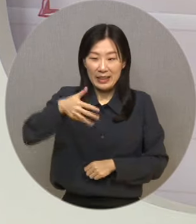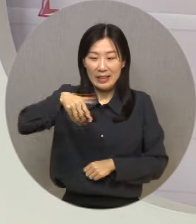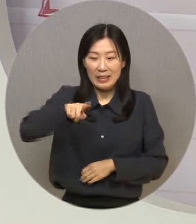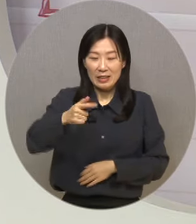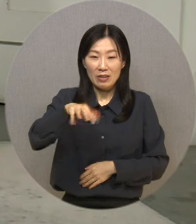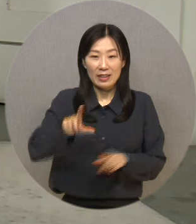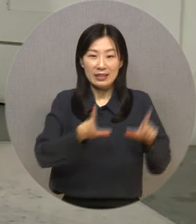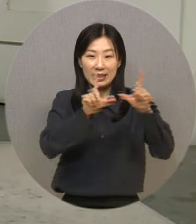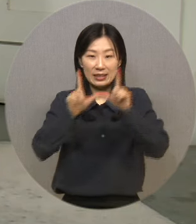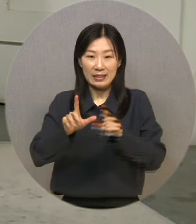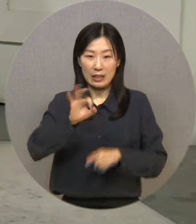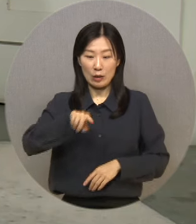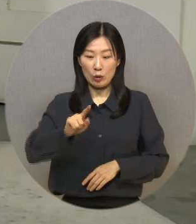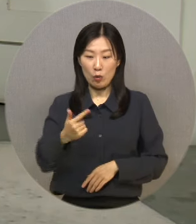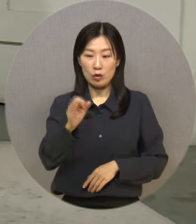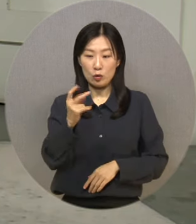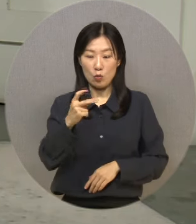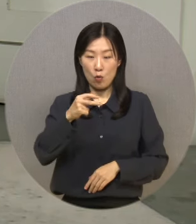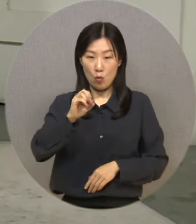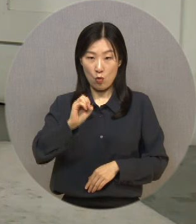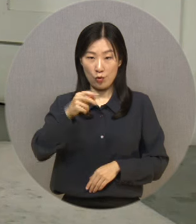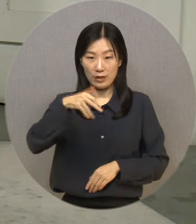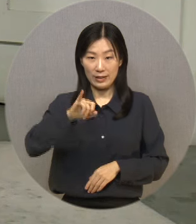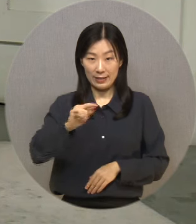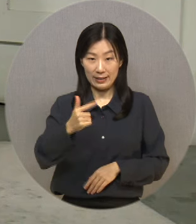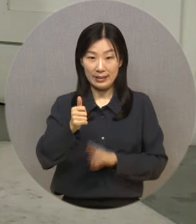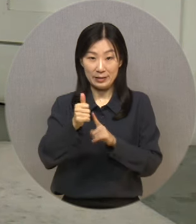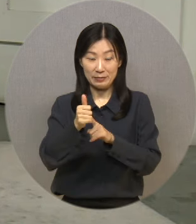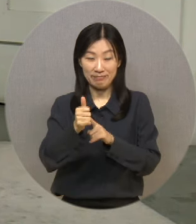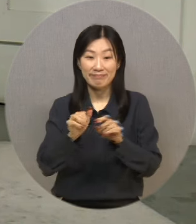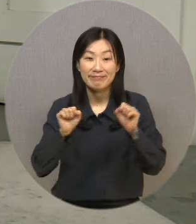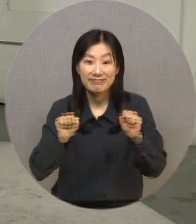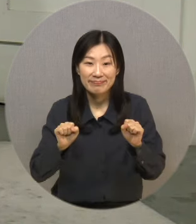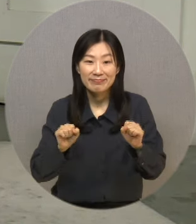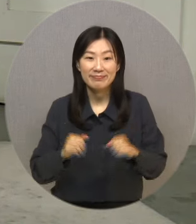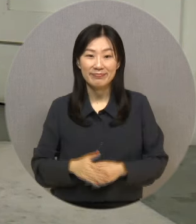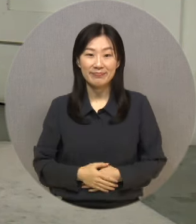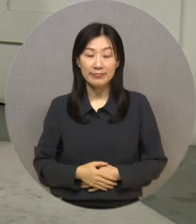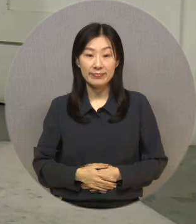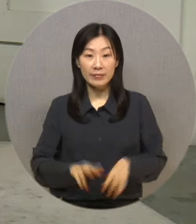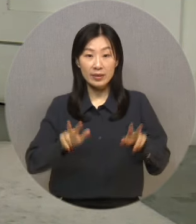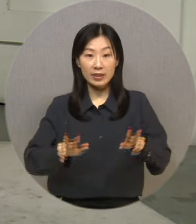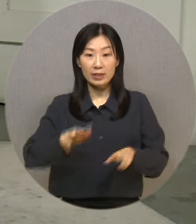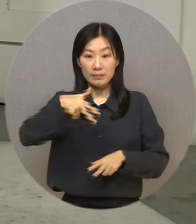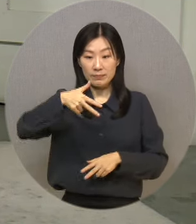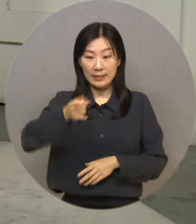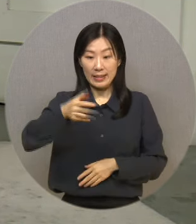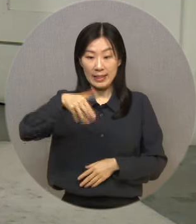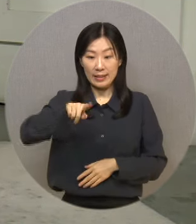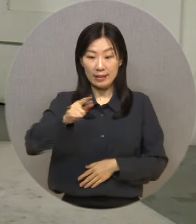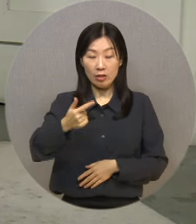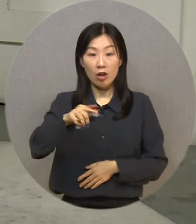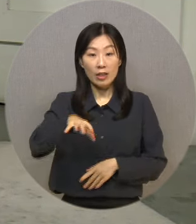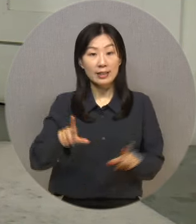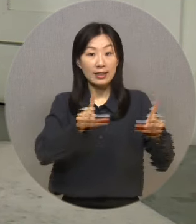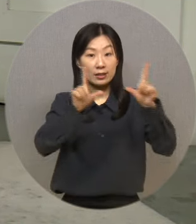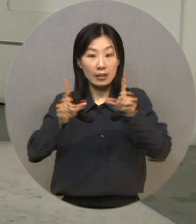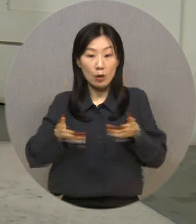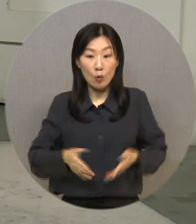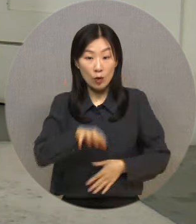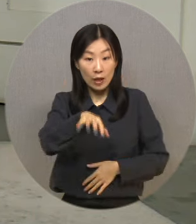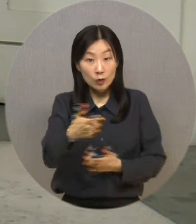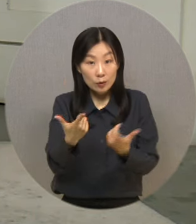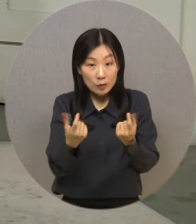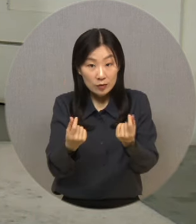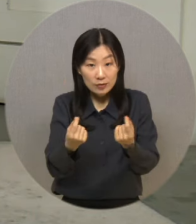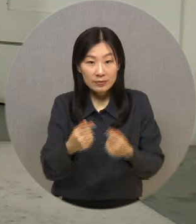안녕하세요. 안녕하세요. 네. 아, 지금 제천에 살고 계신데 고향도 제천이세요?